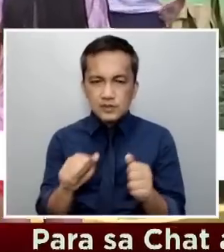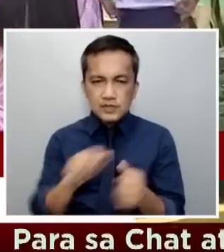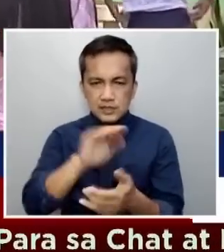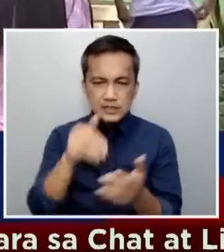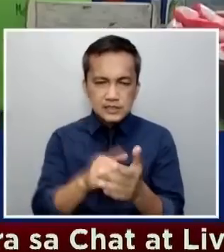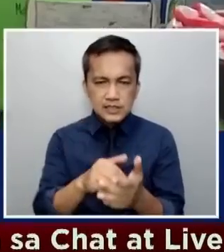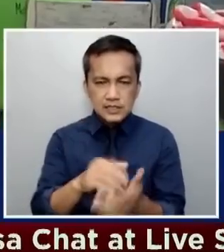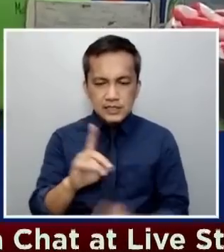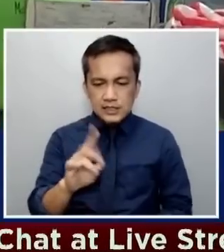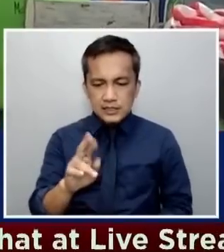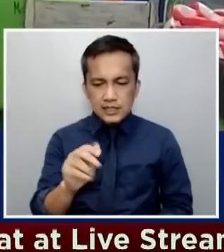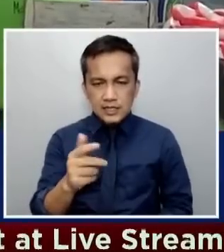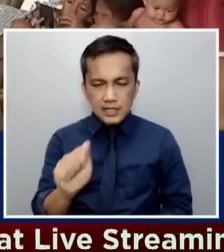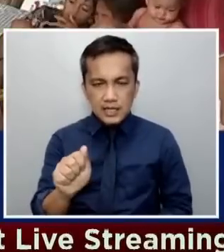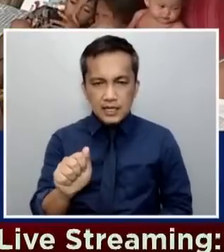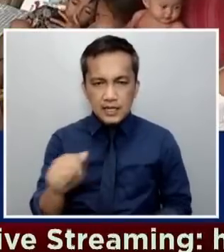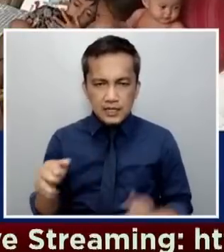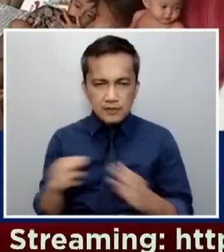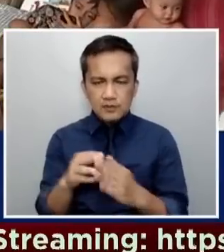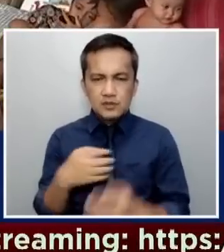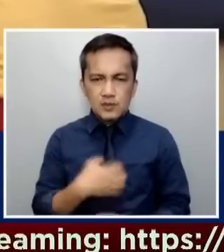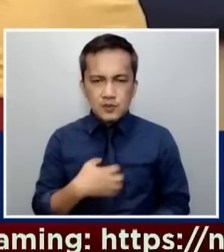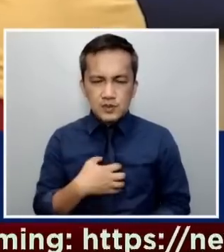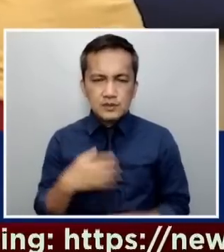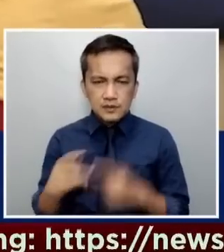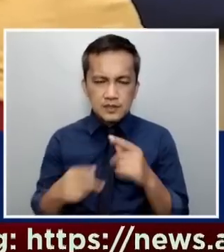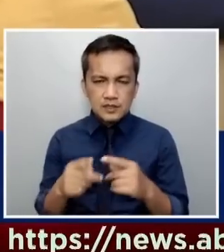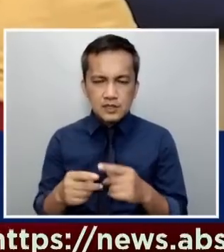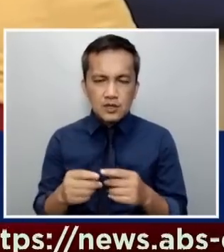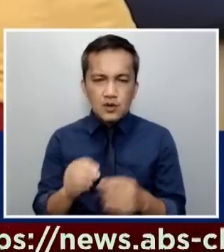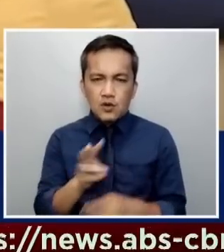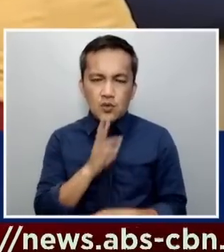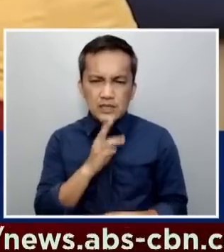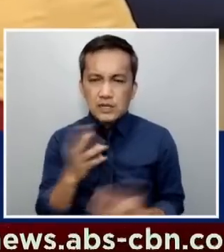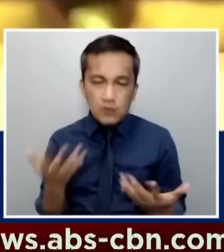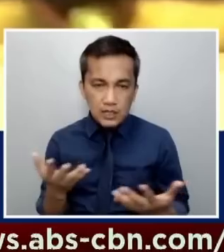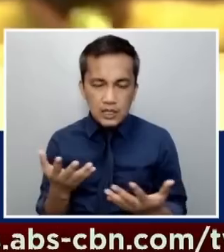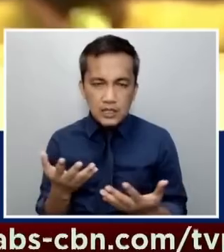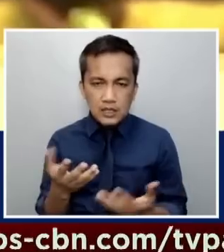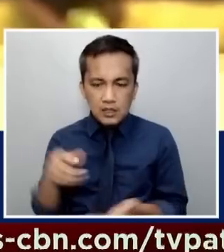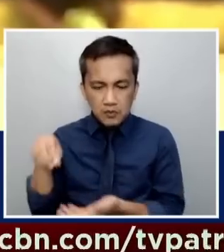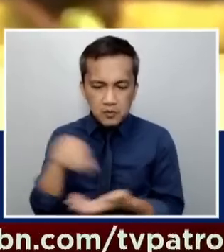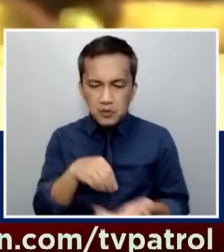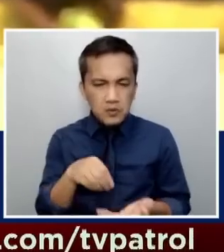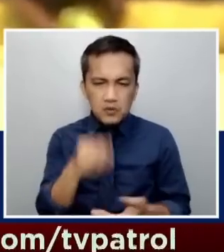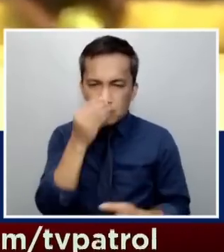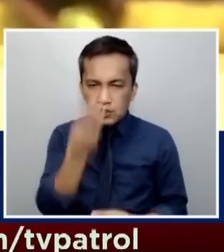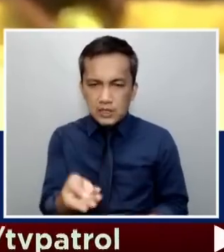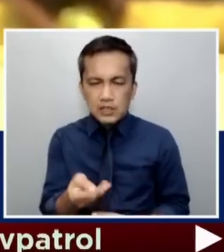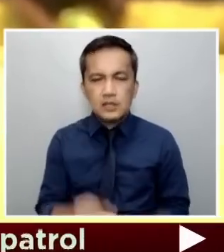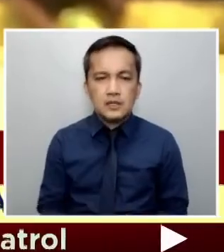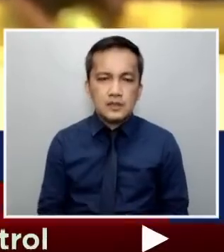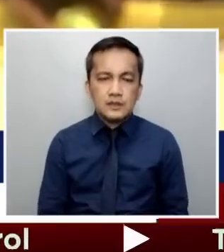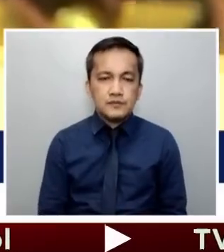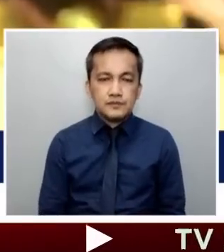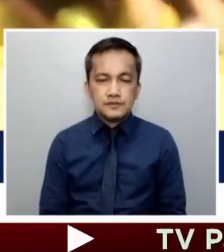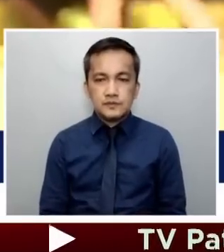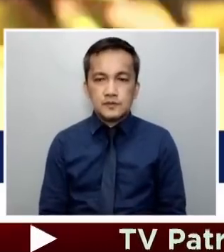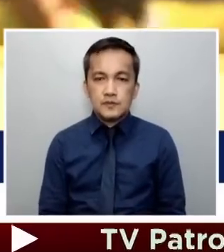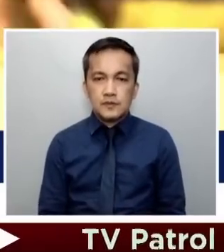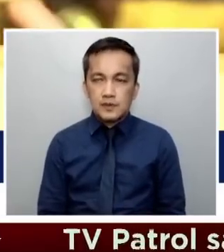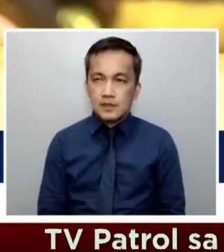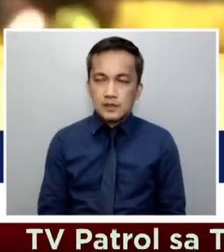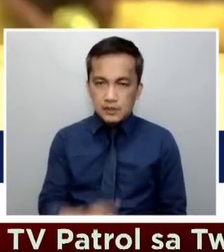mga residente ang kawalan ng inuming tubig at madalang na relief goods. Sa ngayon po sir, ang kakulangan dito